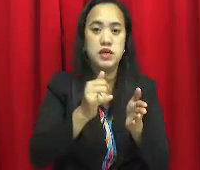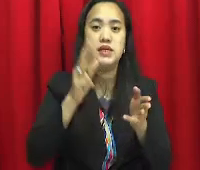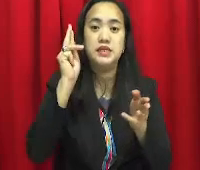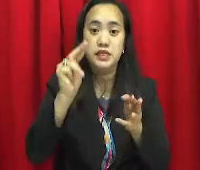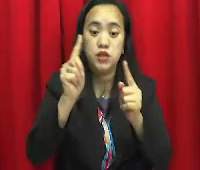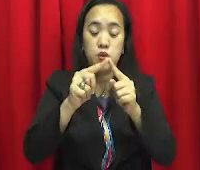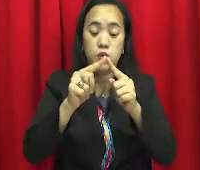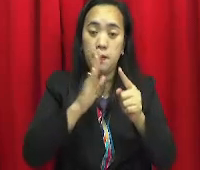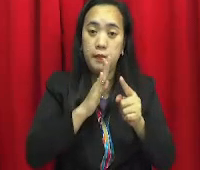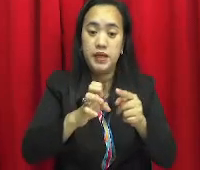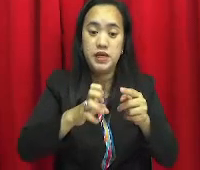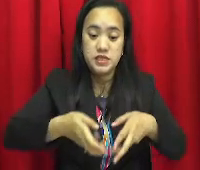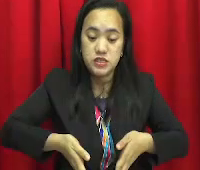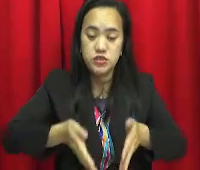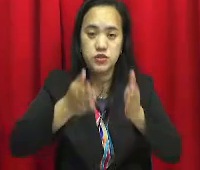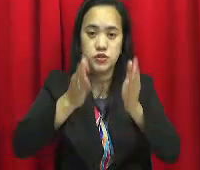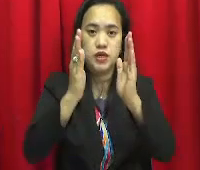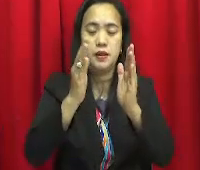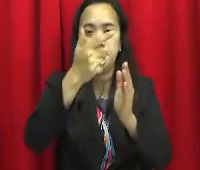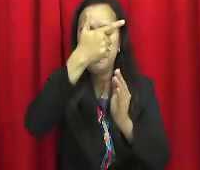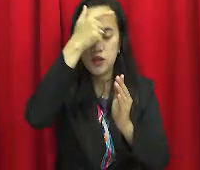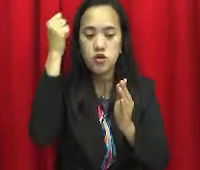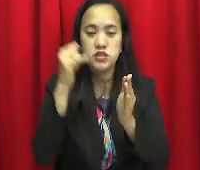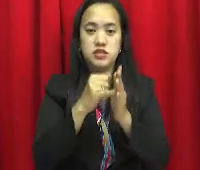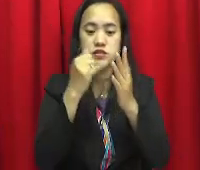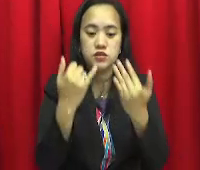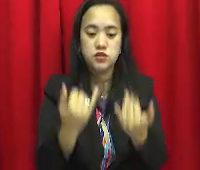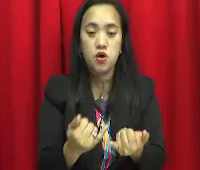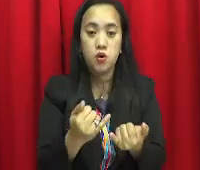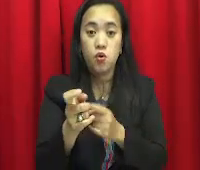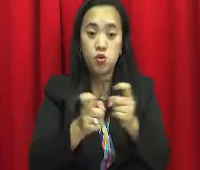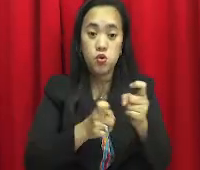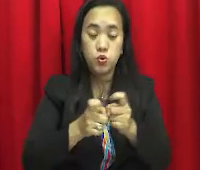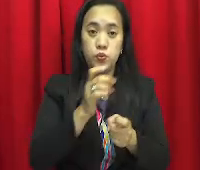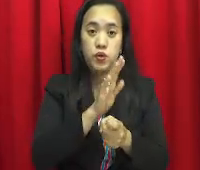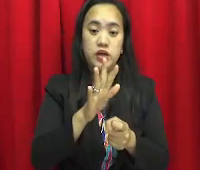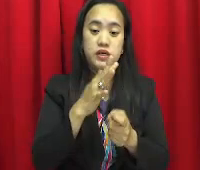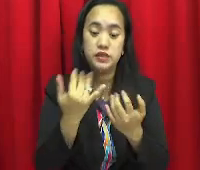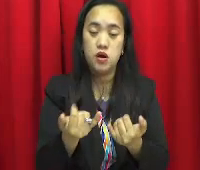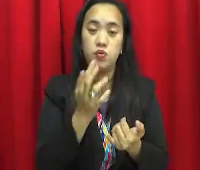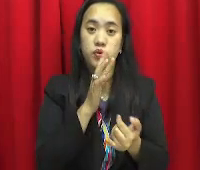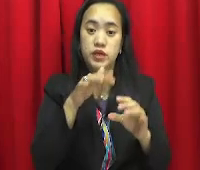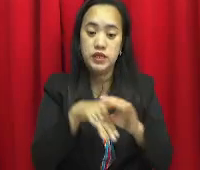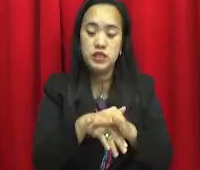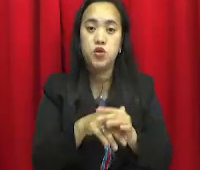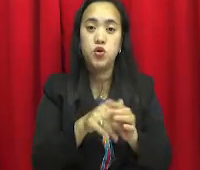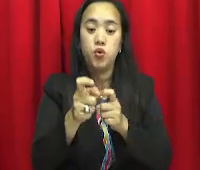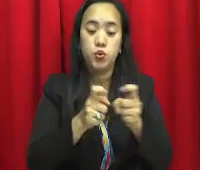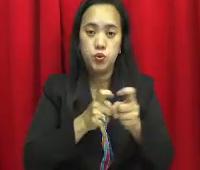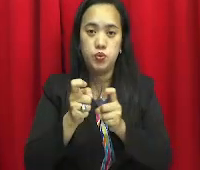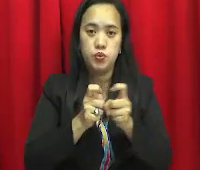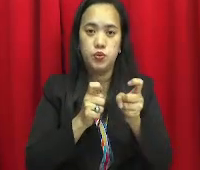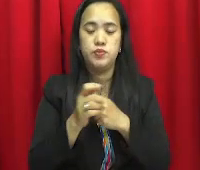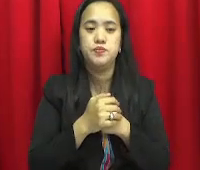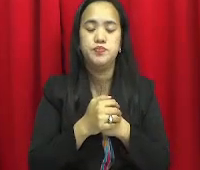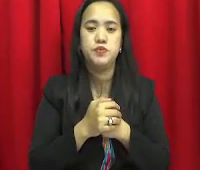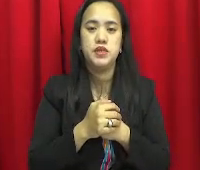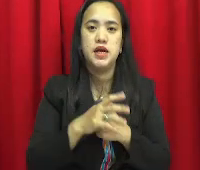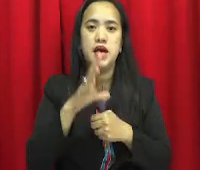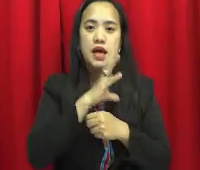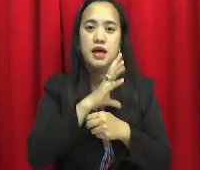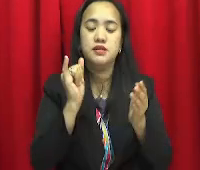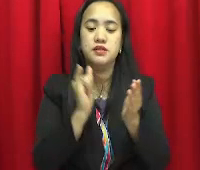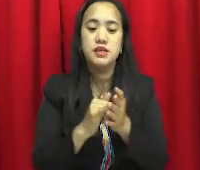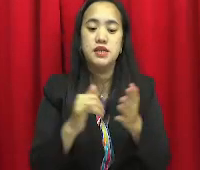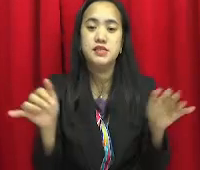Parang, yan na yan. Pagka maayos na yung pagsasama ng mag-asawa, yan na yung time, mga kapatid, na nakakalimutan